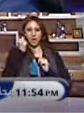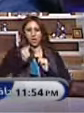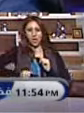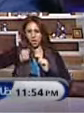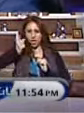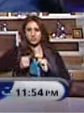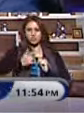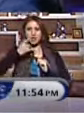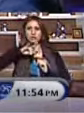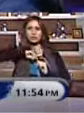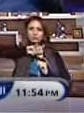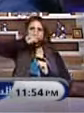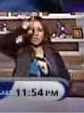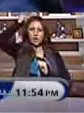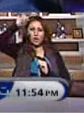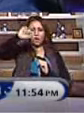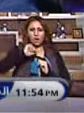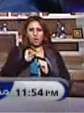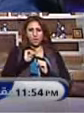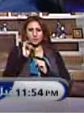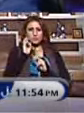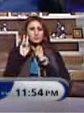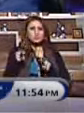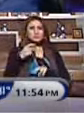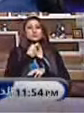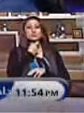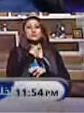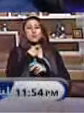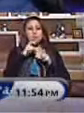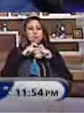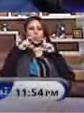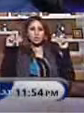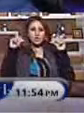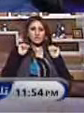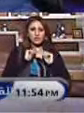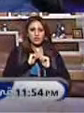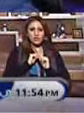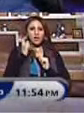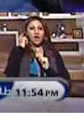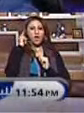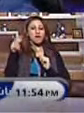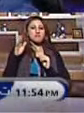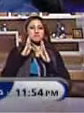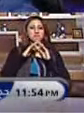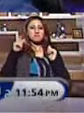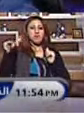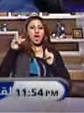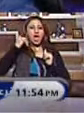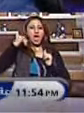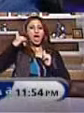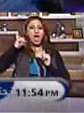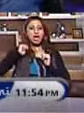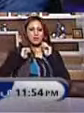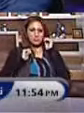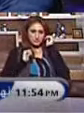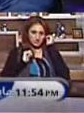في طائره او في اي مكان في العالم صوتا مرتفعا فاعلم انه عربي